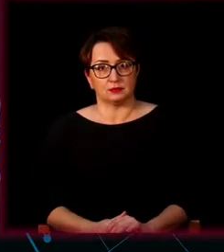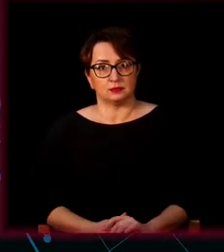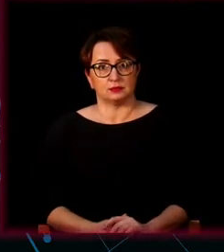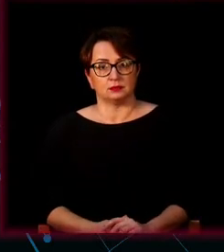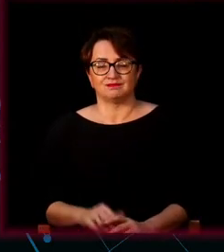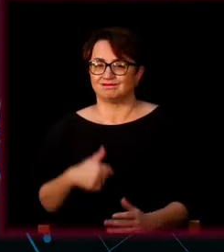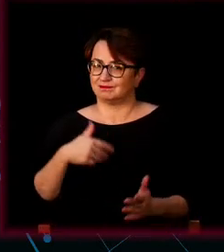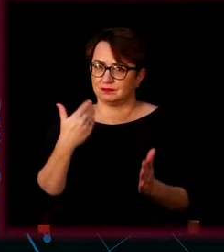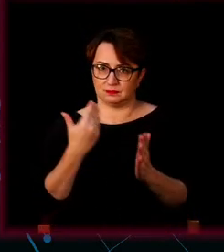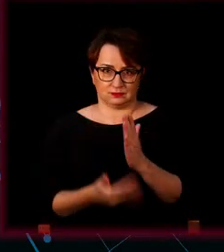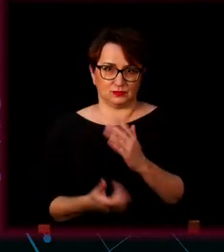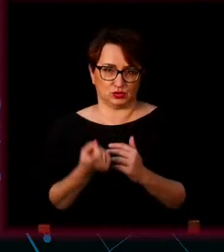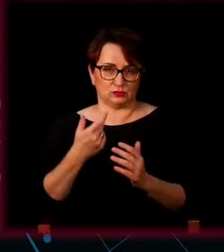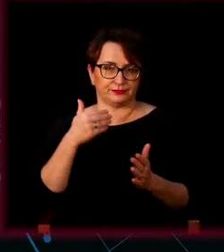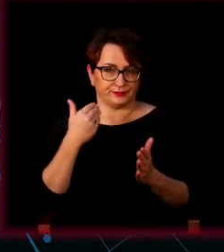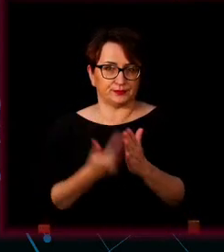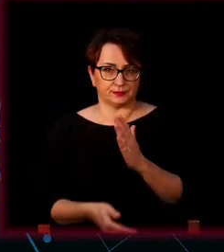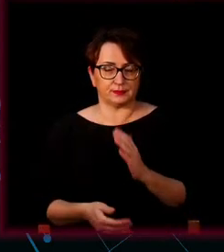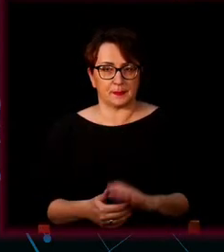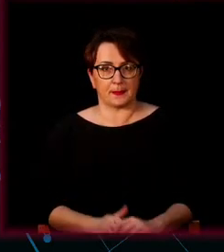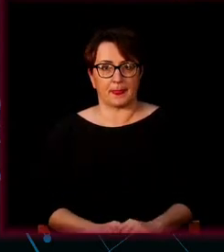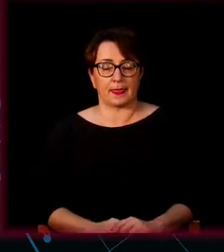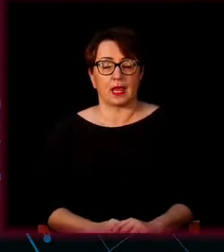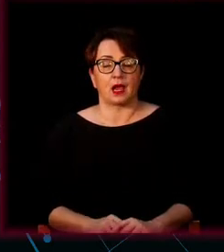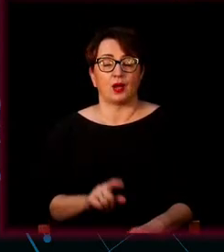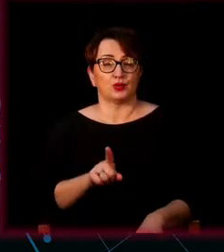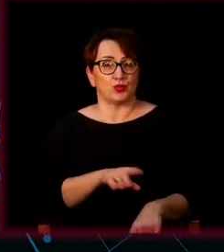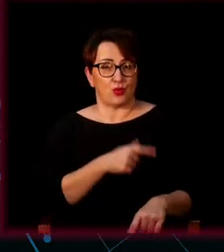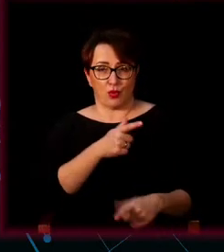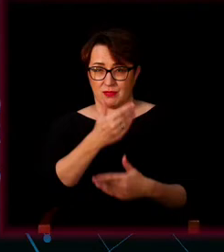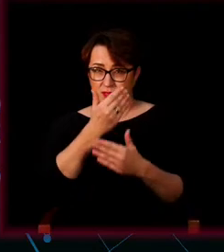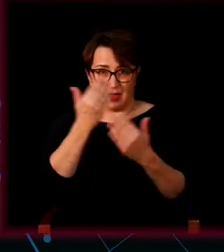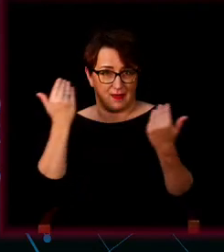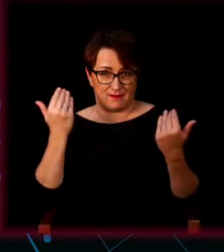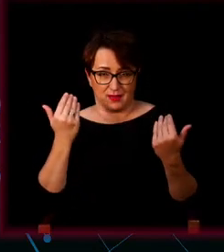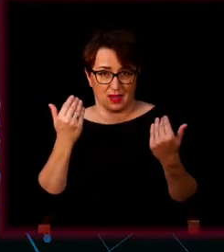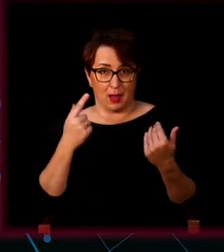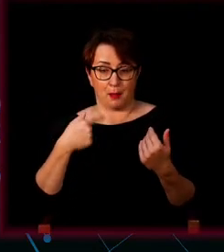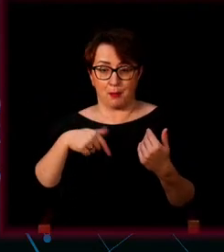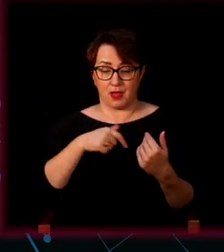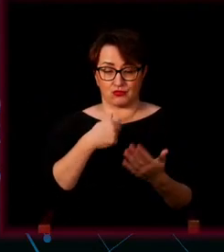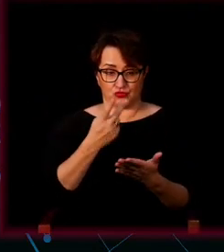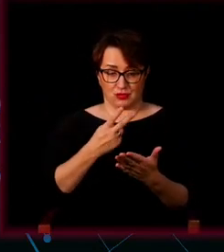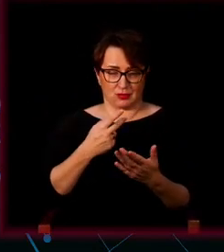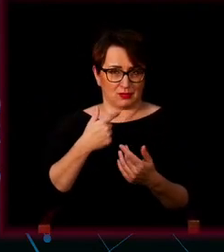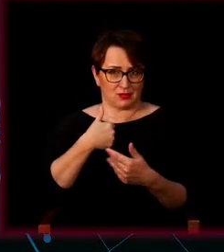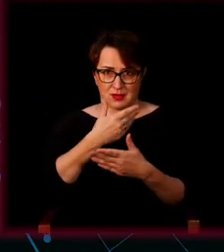podnosi pewną porażkę, bo nie, chociaż długo sobie z tego nie zdaje sprawy i my jako czytelnicy również